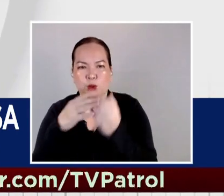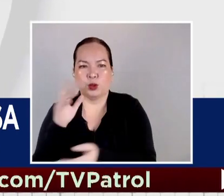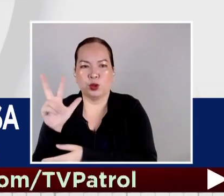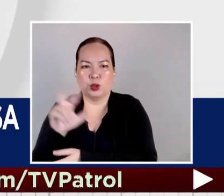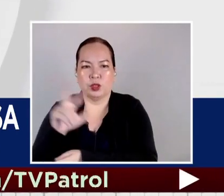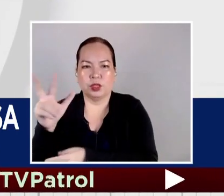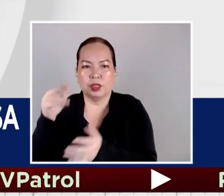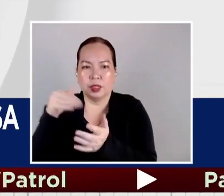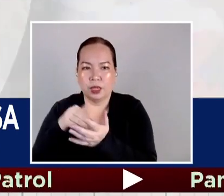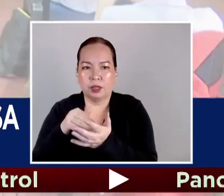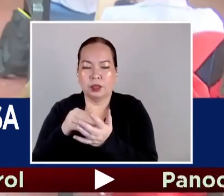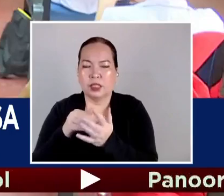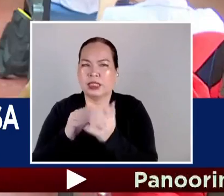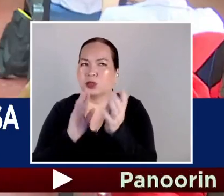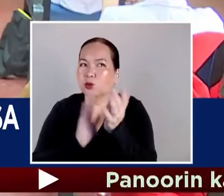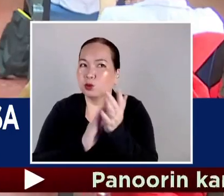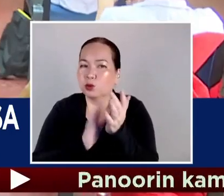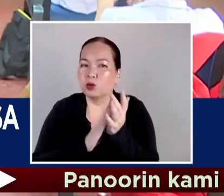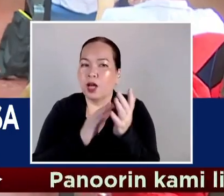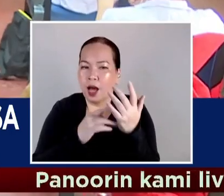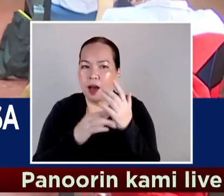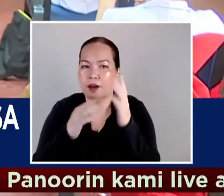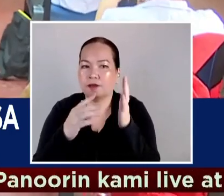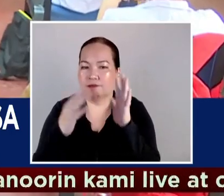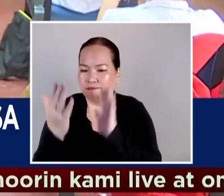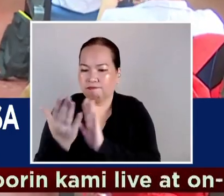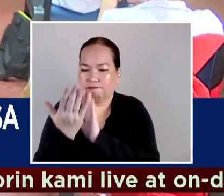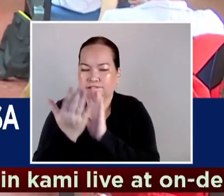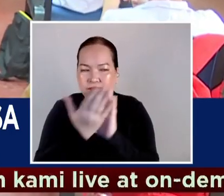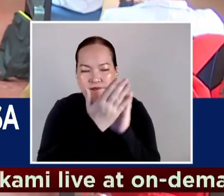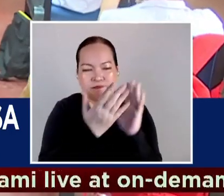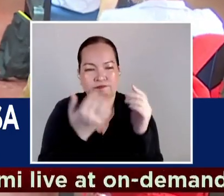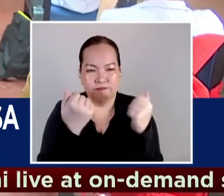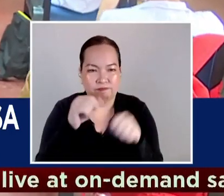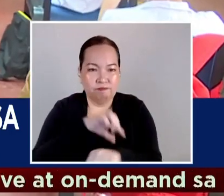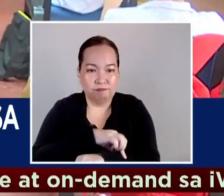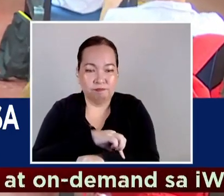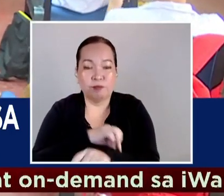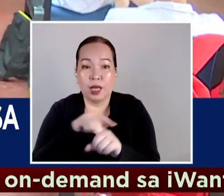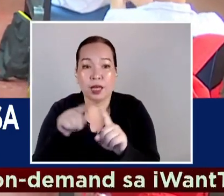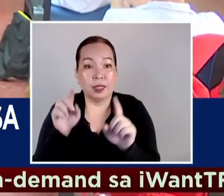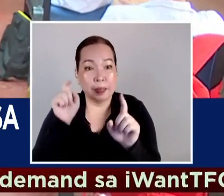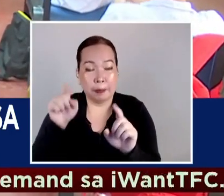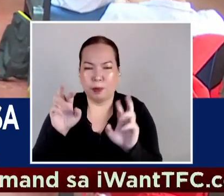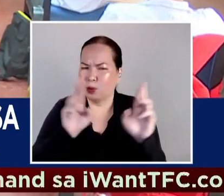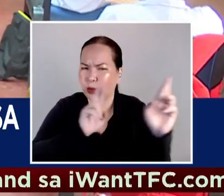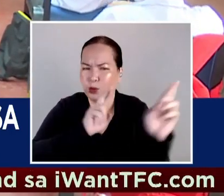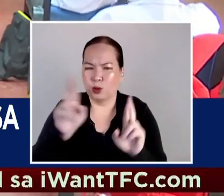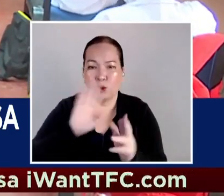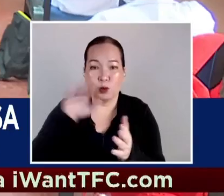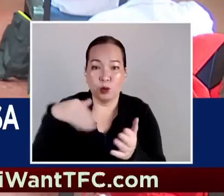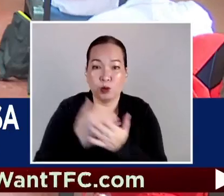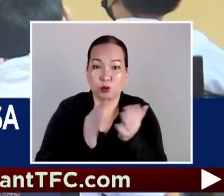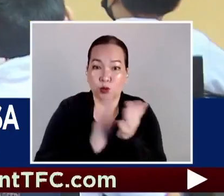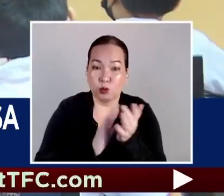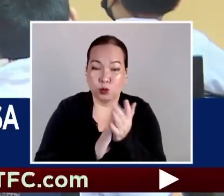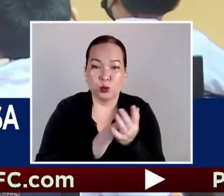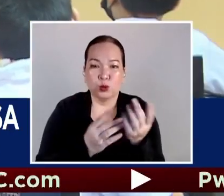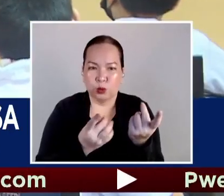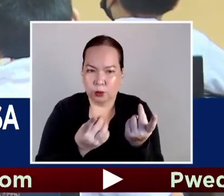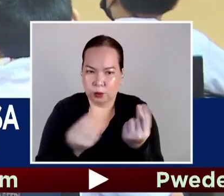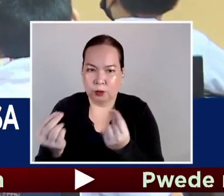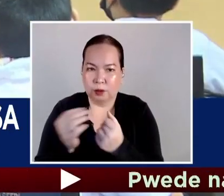ang may face-to-face classes. At para sa kagawaran, dapat handa ang lahat ng paaralan sa bansang ipatupad ito